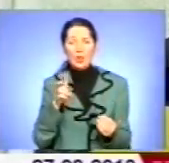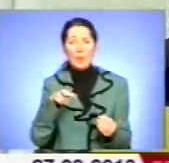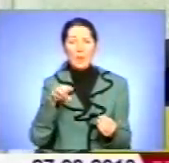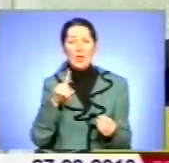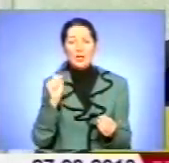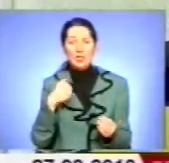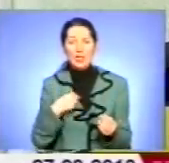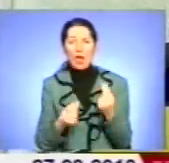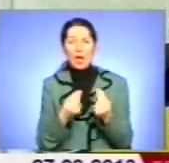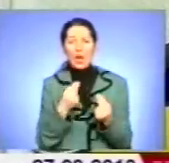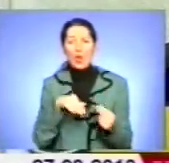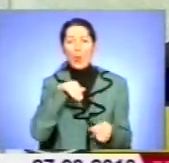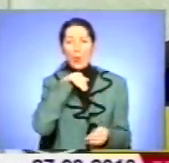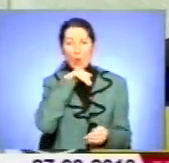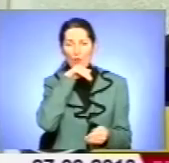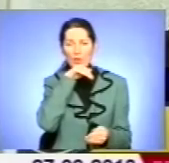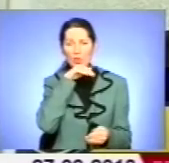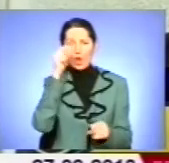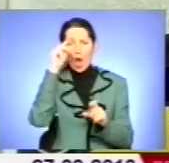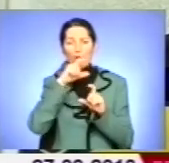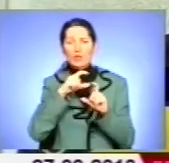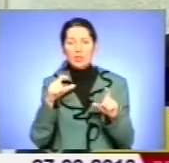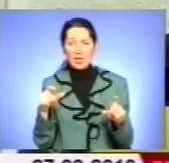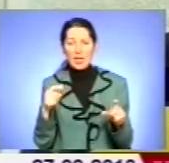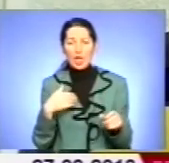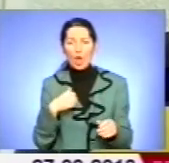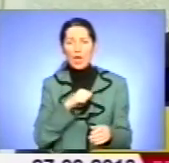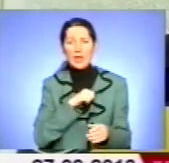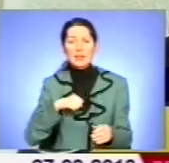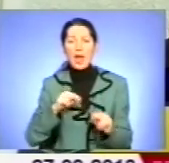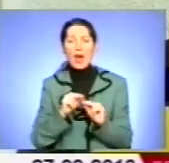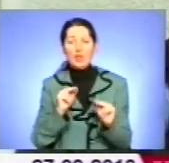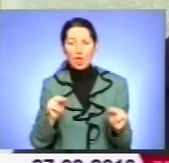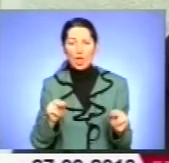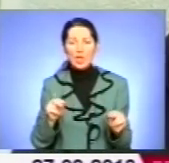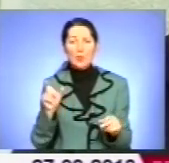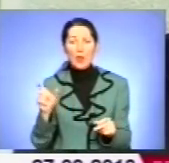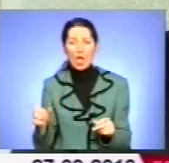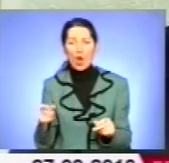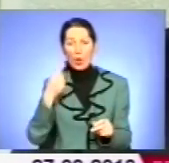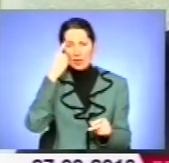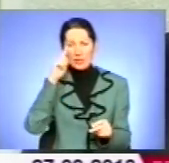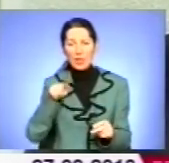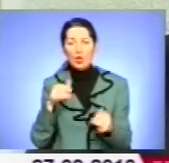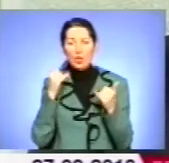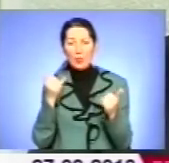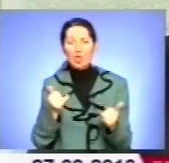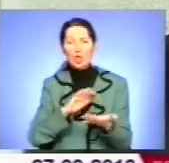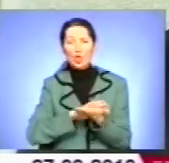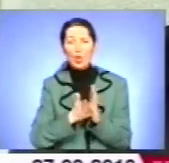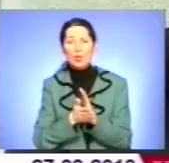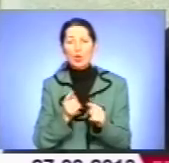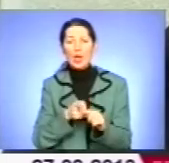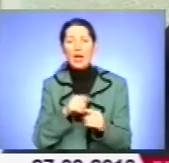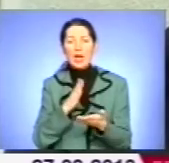професора університету. Знаєте, я сам викладач, педагог і знаю теперішню ситуацію, яка є у